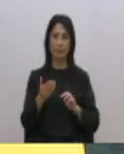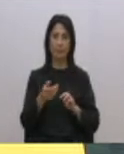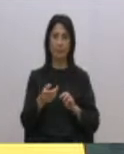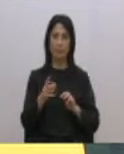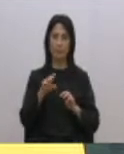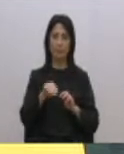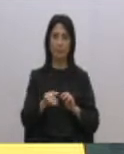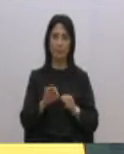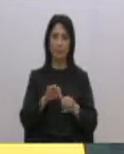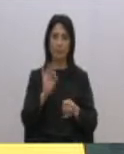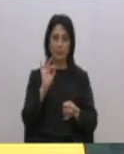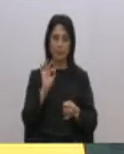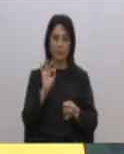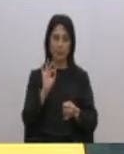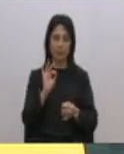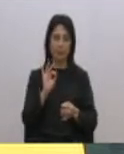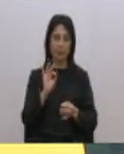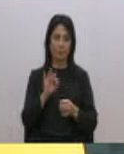რომლებშიც